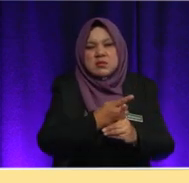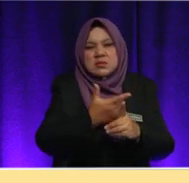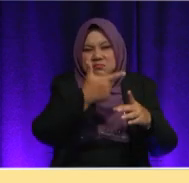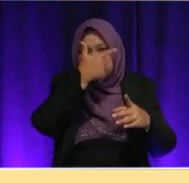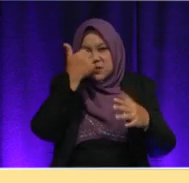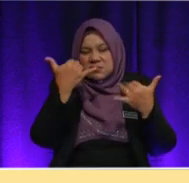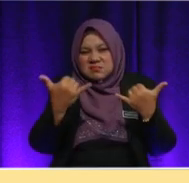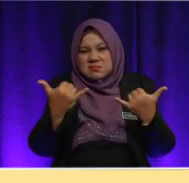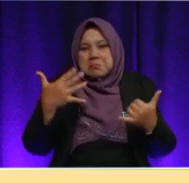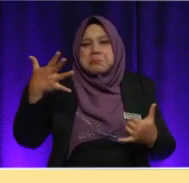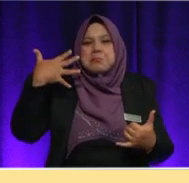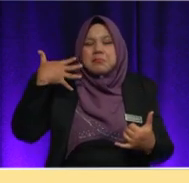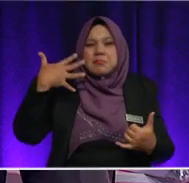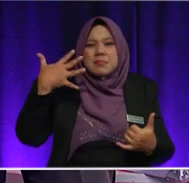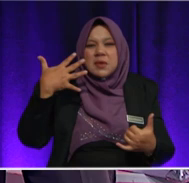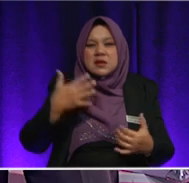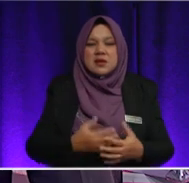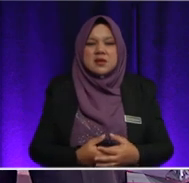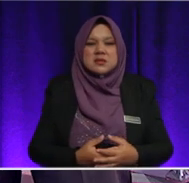batuk guys